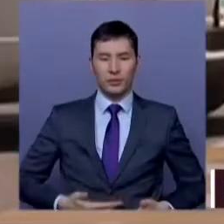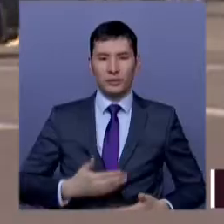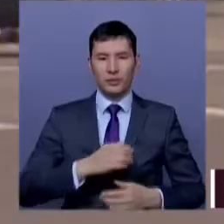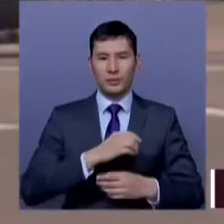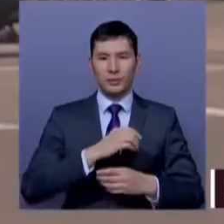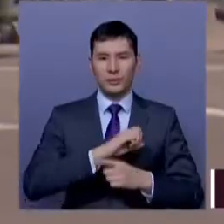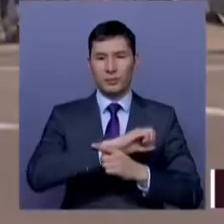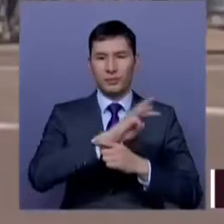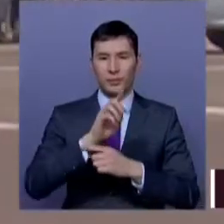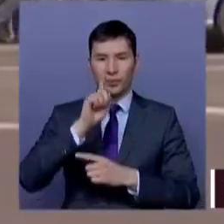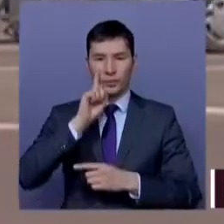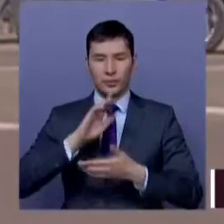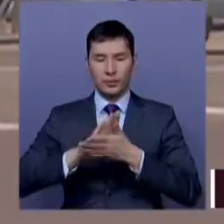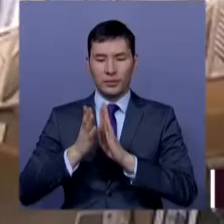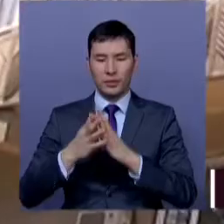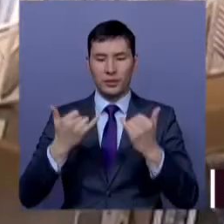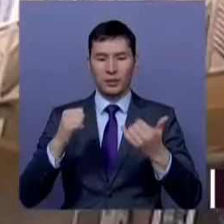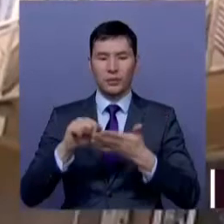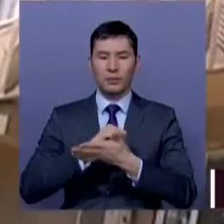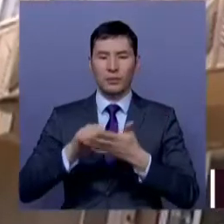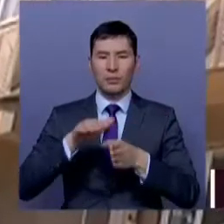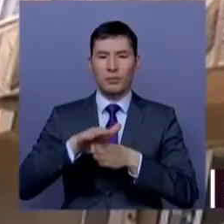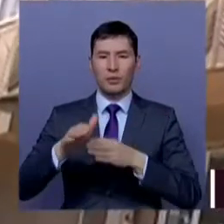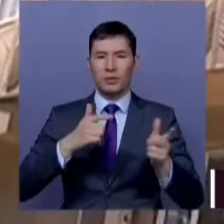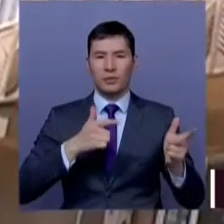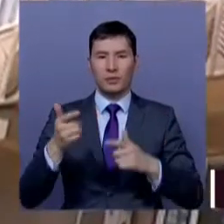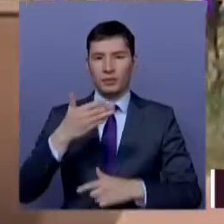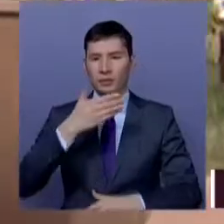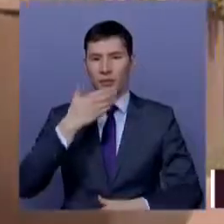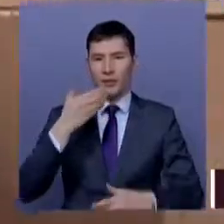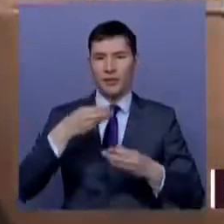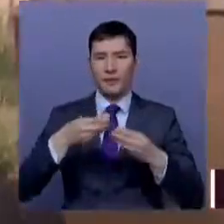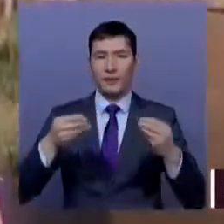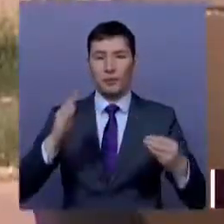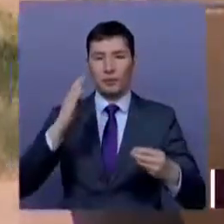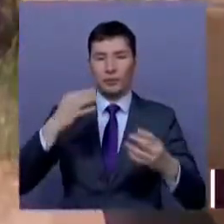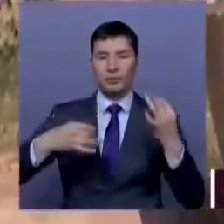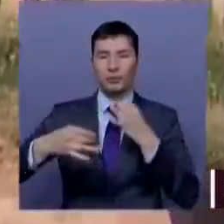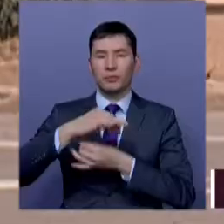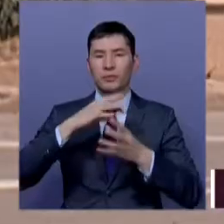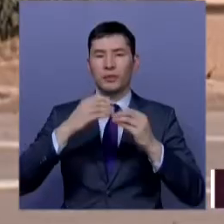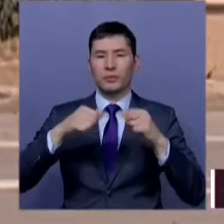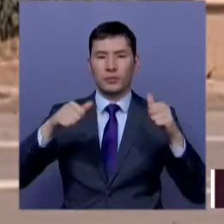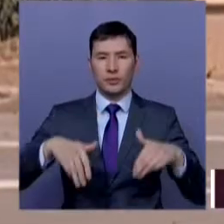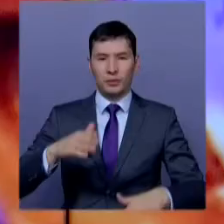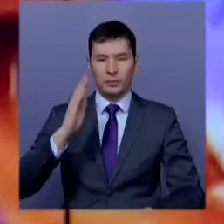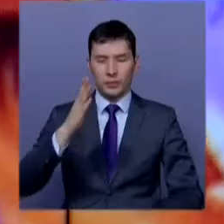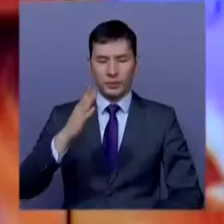жасауға бағытталған. Әзірге құжат толық дайын емес, көктемде халықтың пікірі ескеріліп, қабылданатын болады.